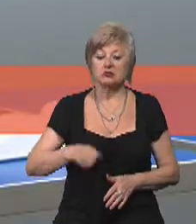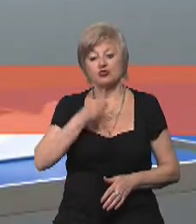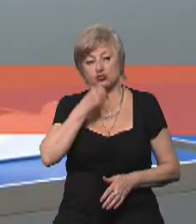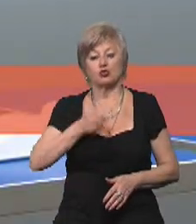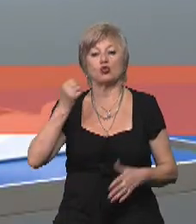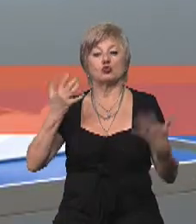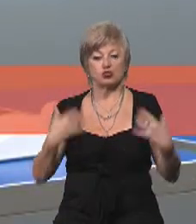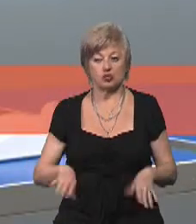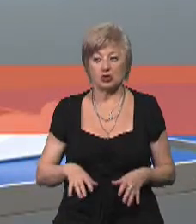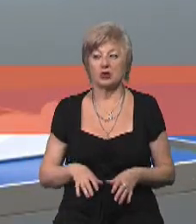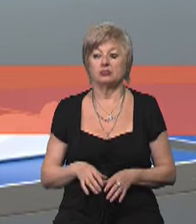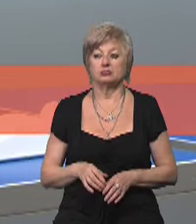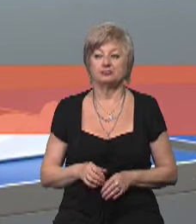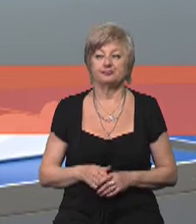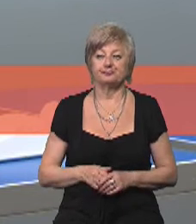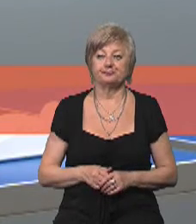дорослого, який